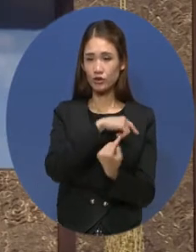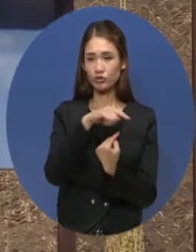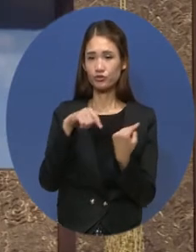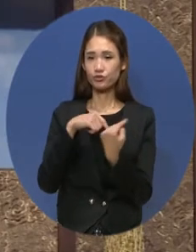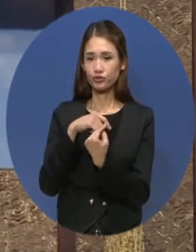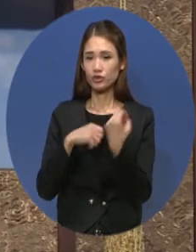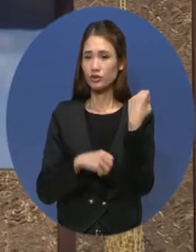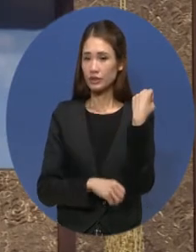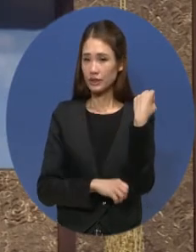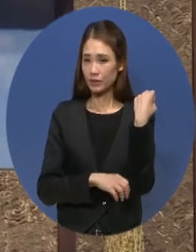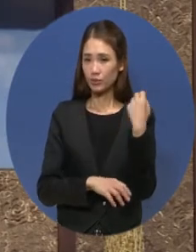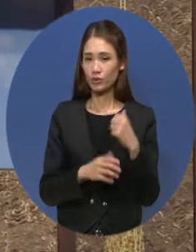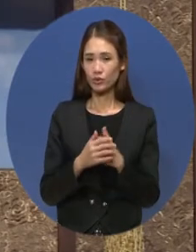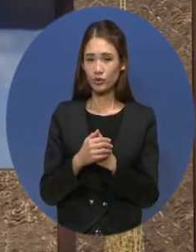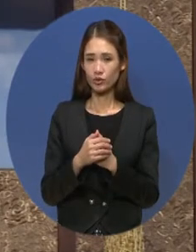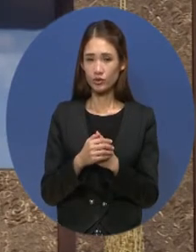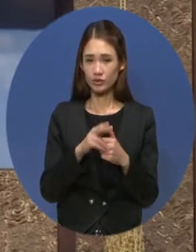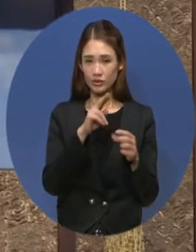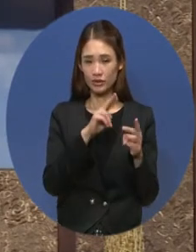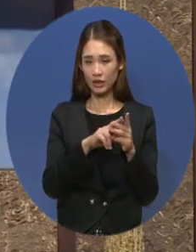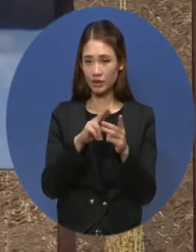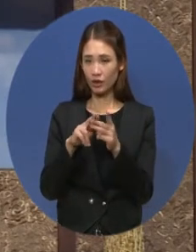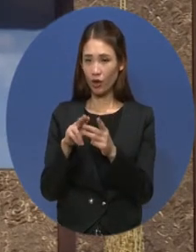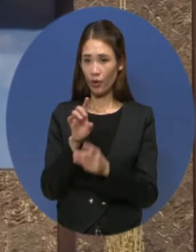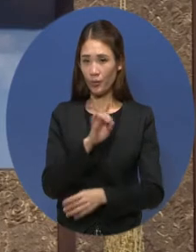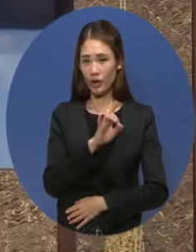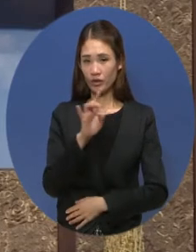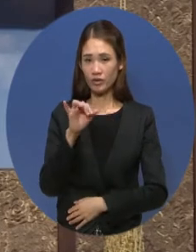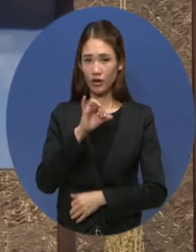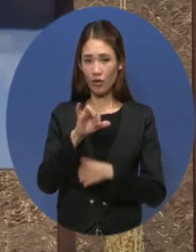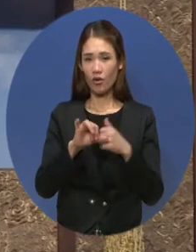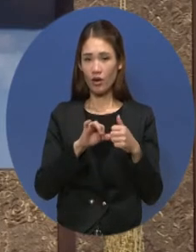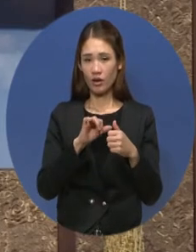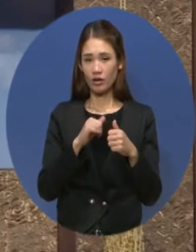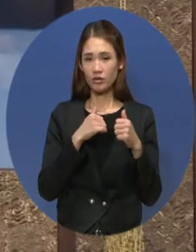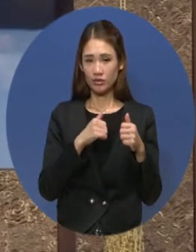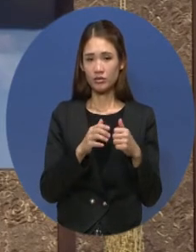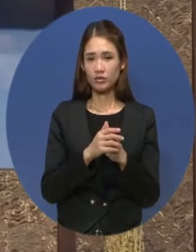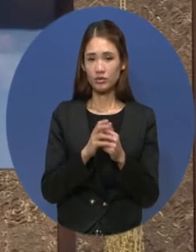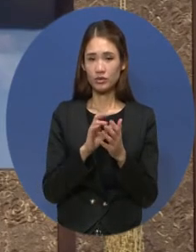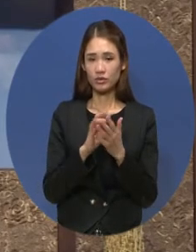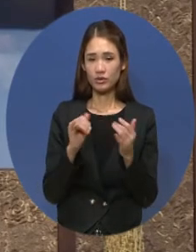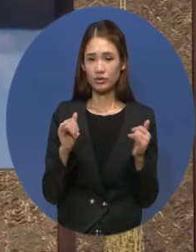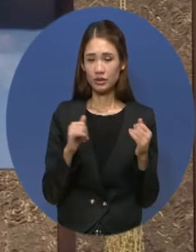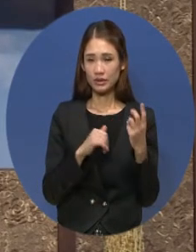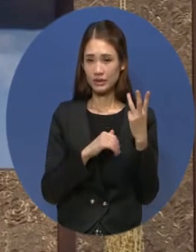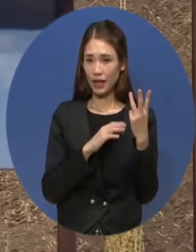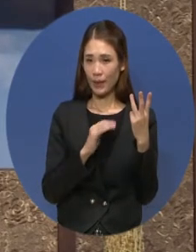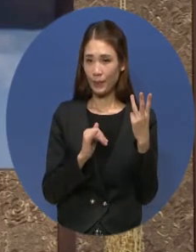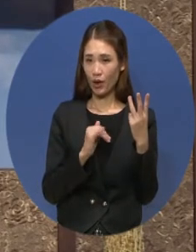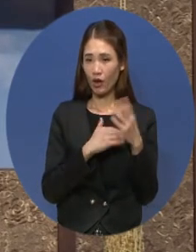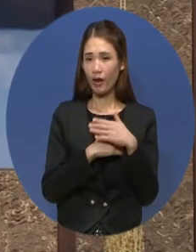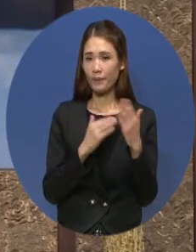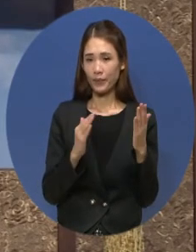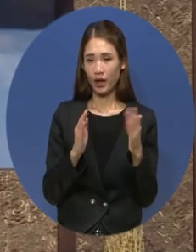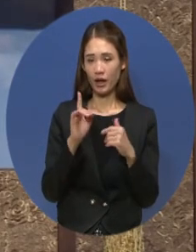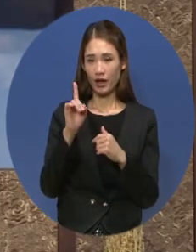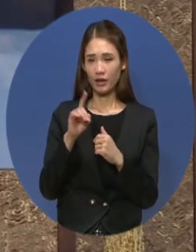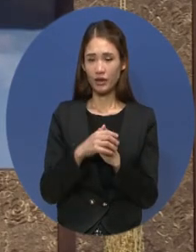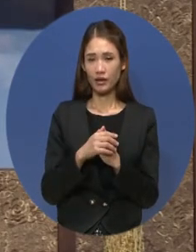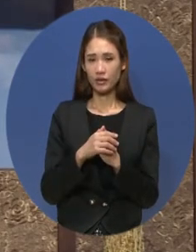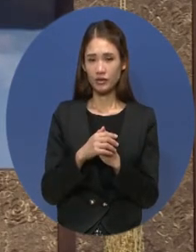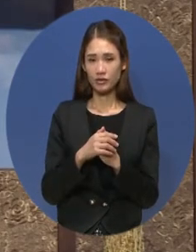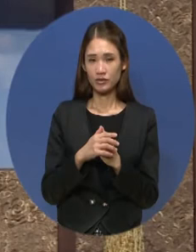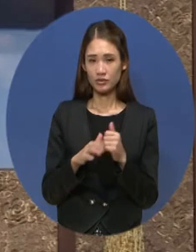기본 근데 각 센터 아마 가 상황에 따라서는 뭐 이용인 3명이 한 반이 될 수도 있고 그건 센터